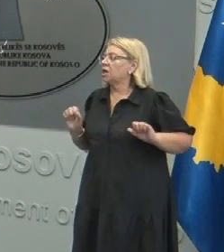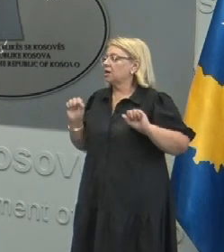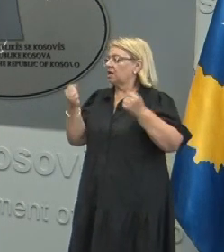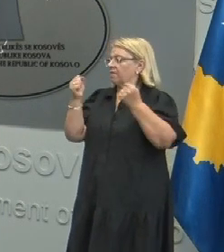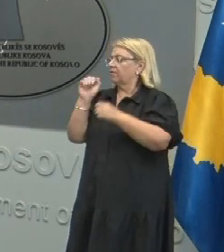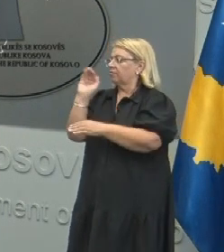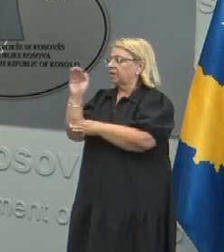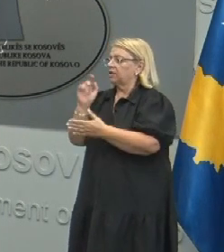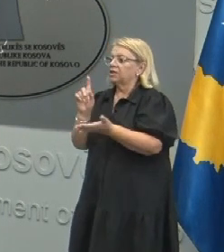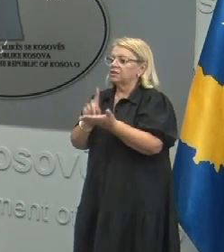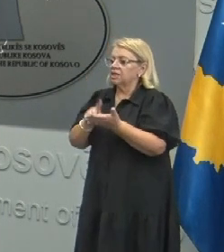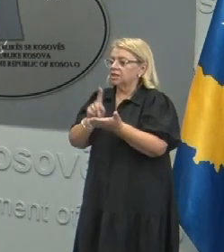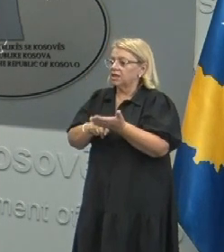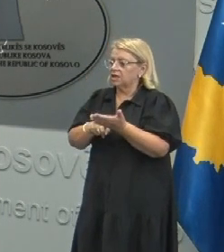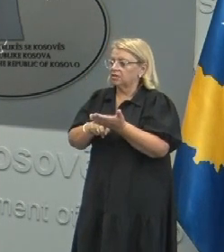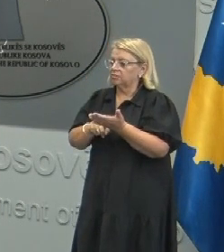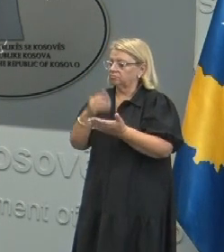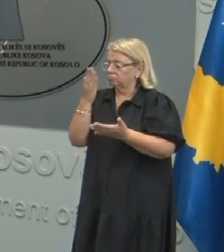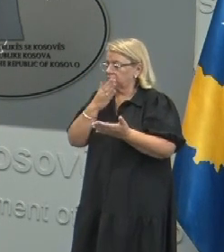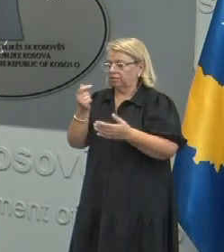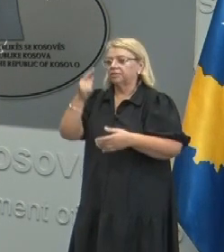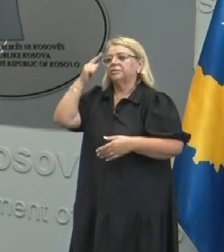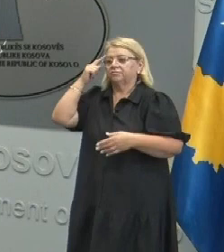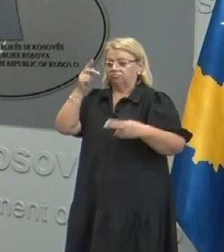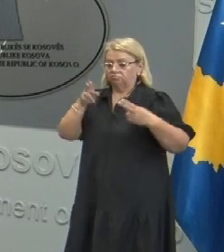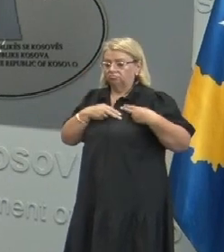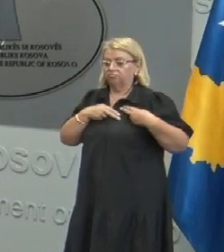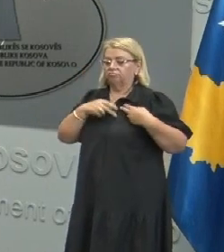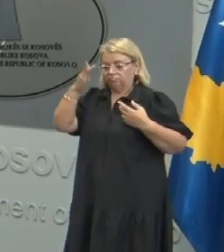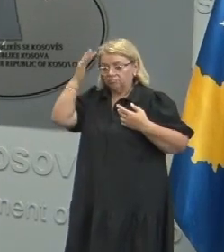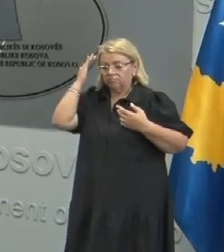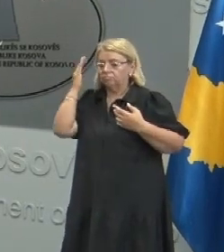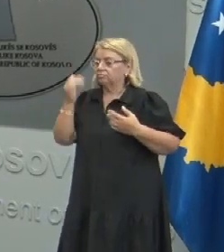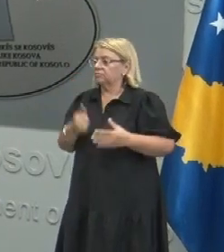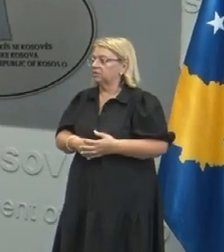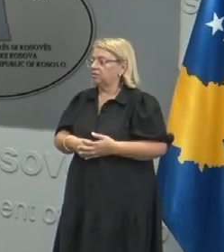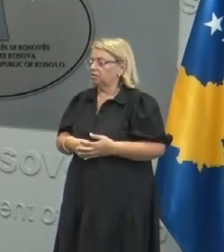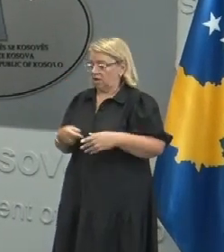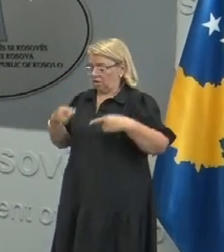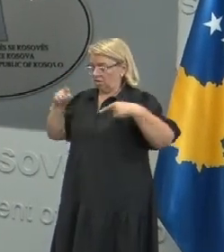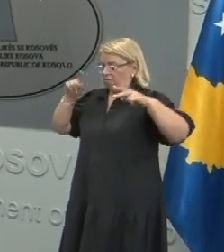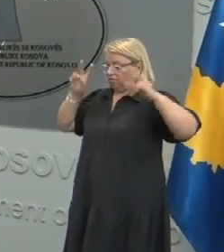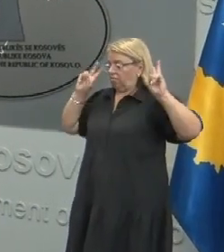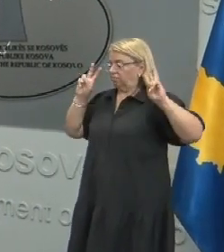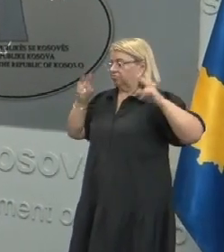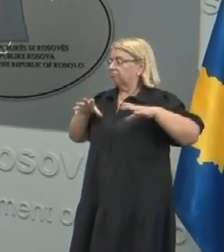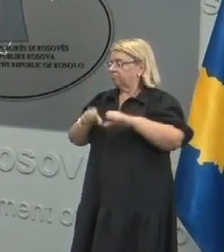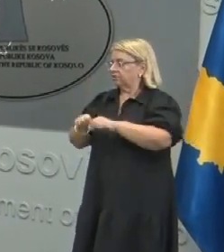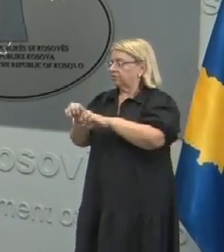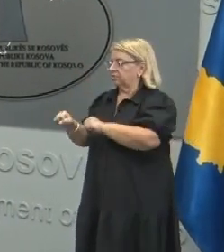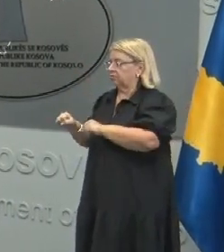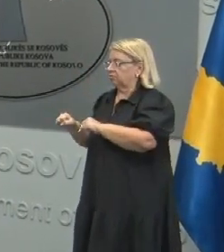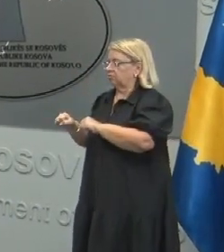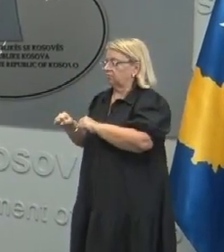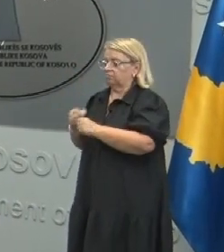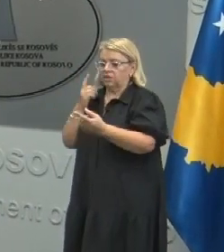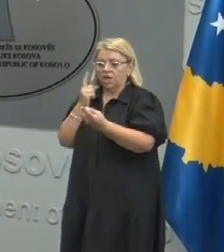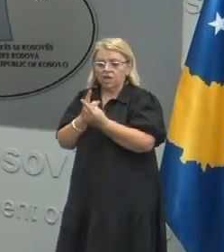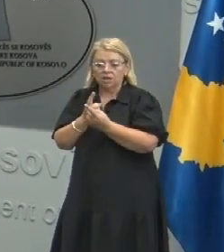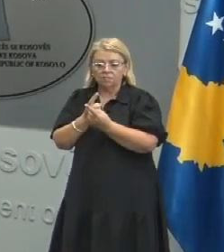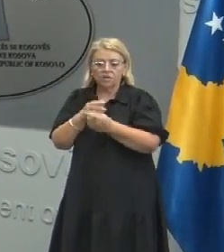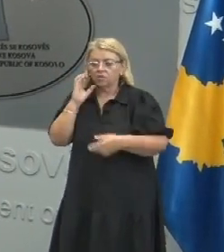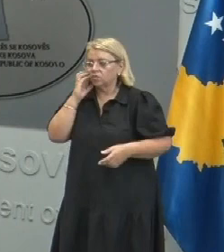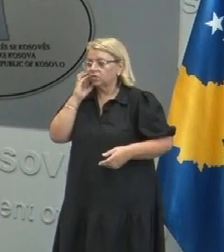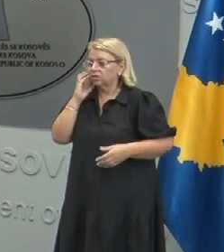keni qenë shumë të ngarkuar gjatë këtyre ditëve të kësaj javës, por edhe të javës së kaluar, sa i përket takimit që keni pasur në Bruxelles, mirë po ndoshta janë edhe